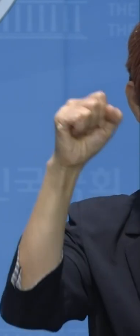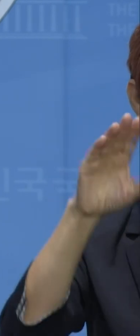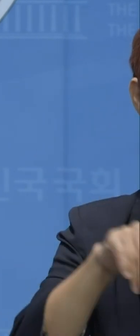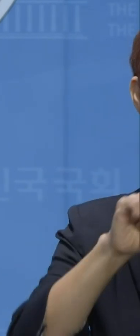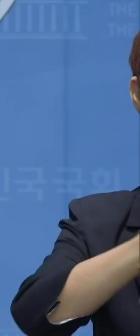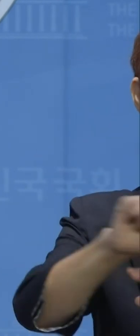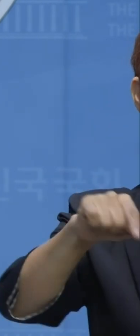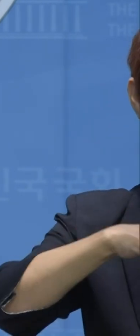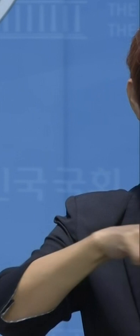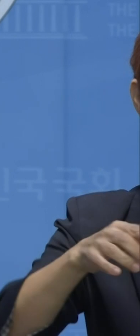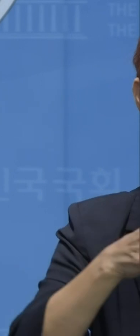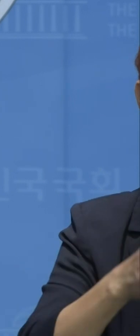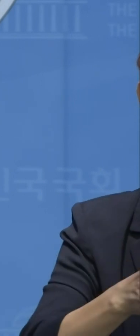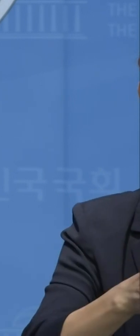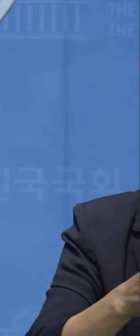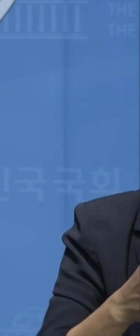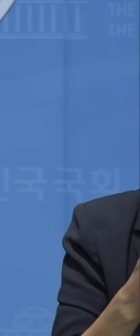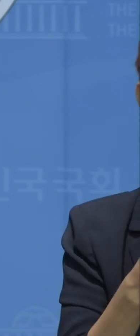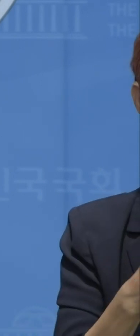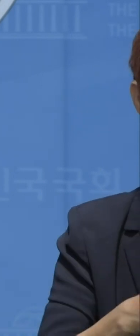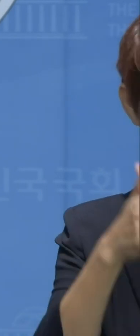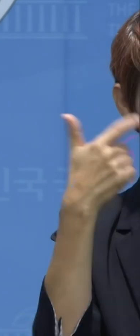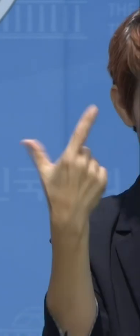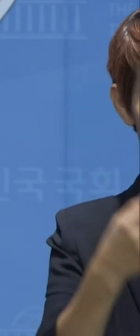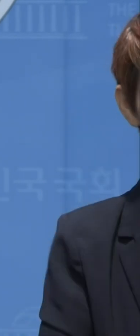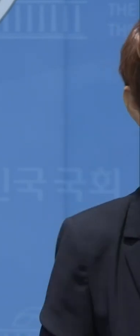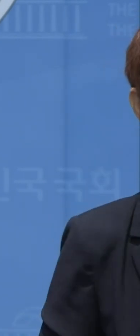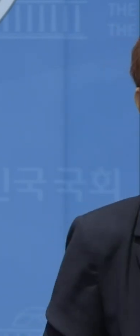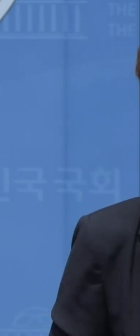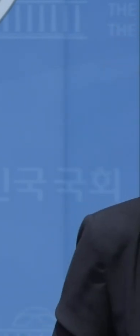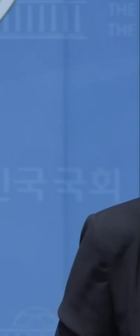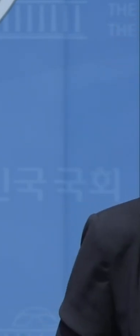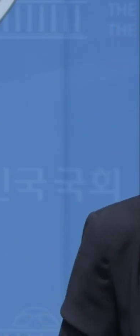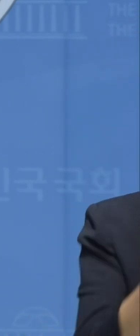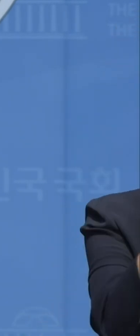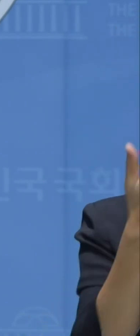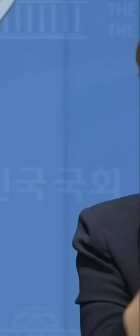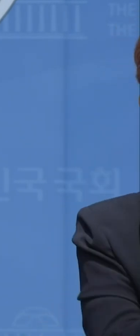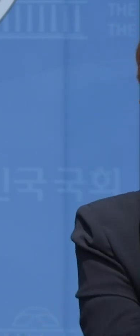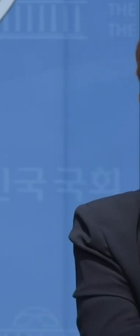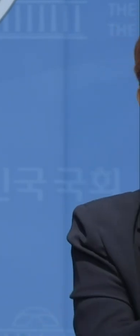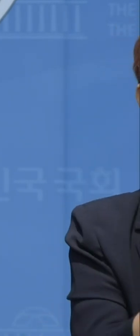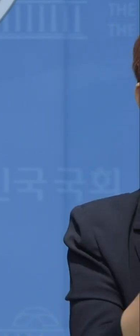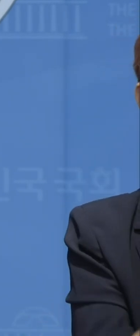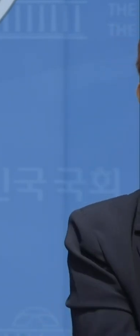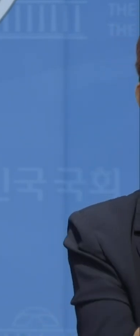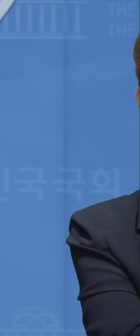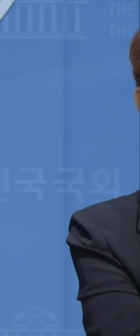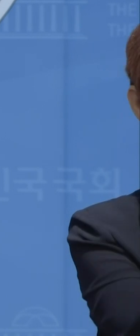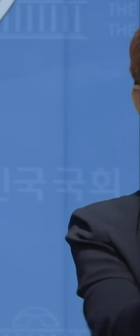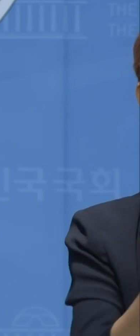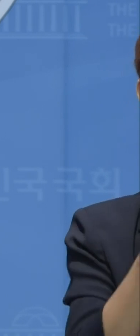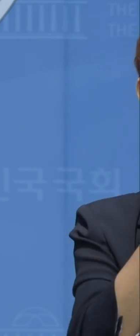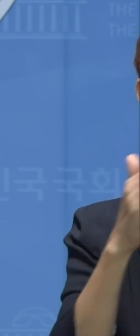자체에 대한 심각한 모욕입니다 조만간 이재명 대표를 비롯한 민주당 최고 위원들도